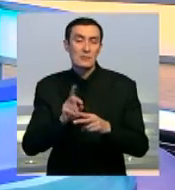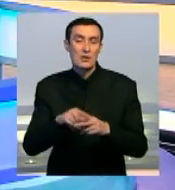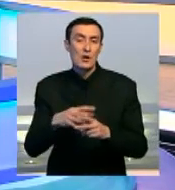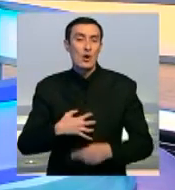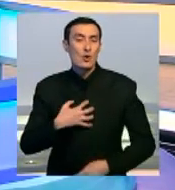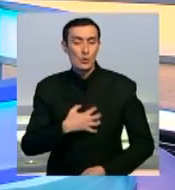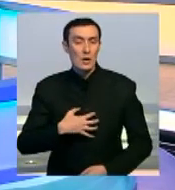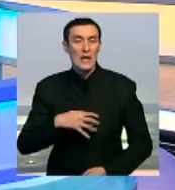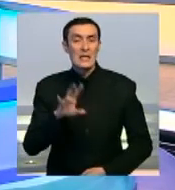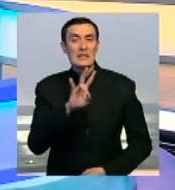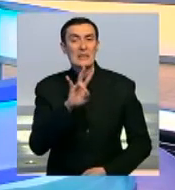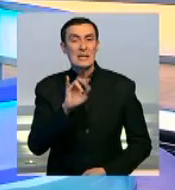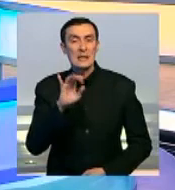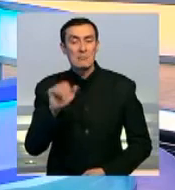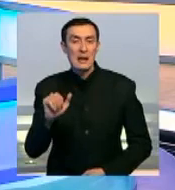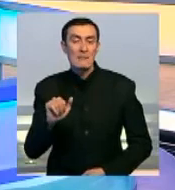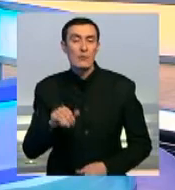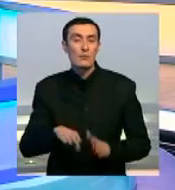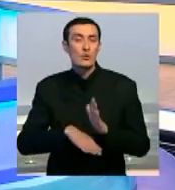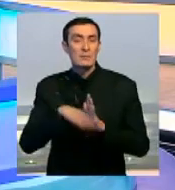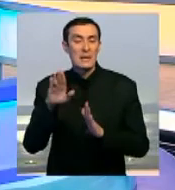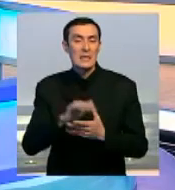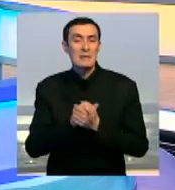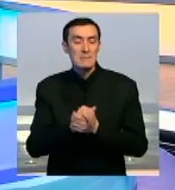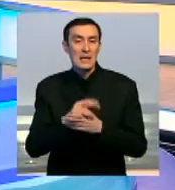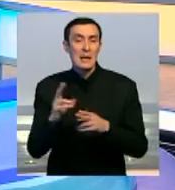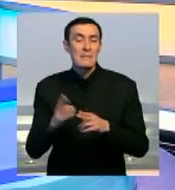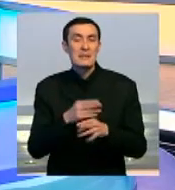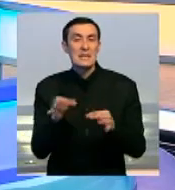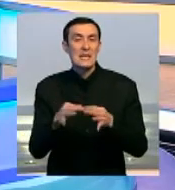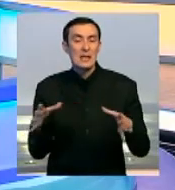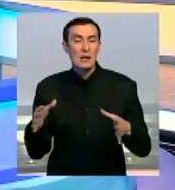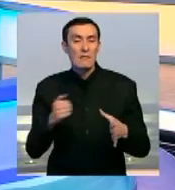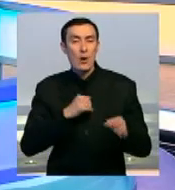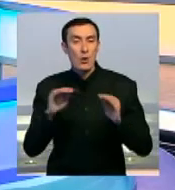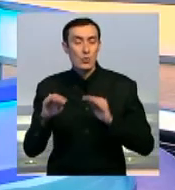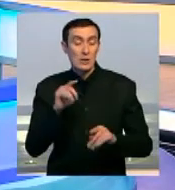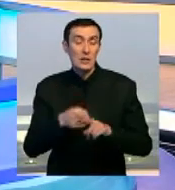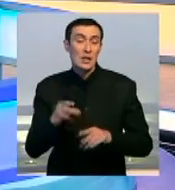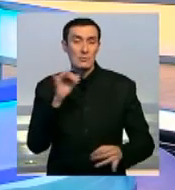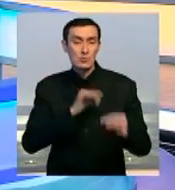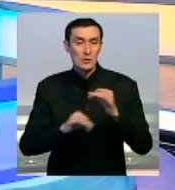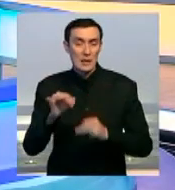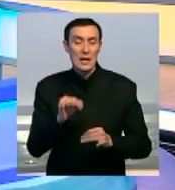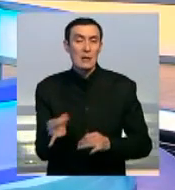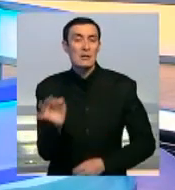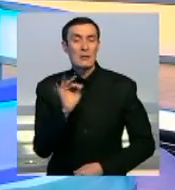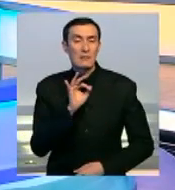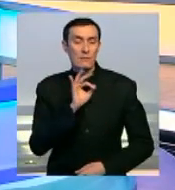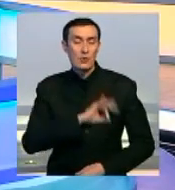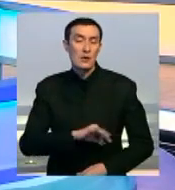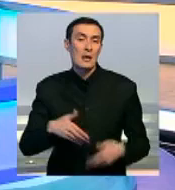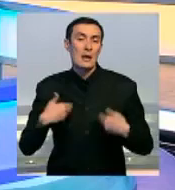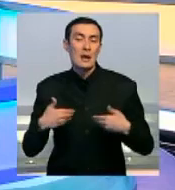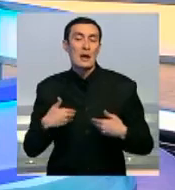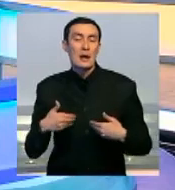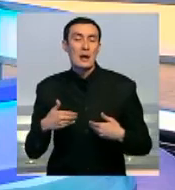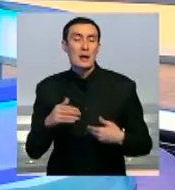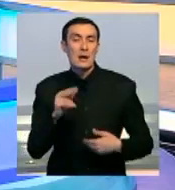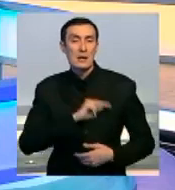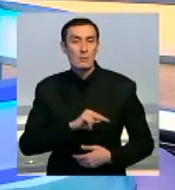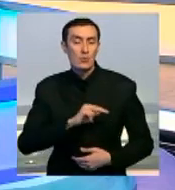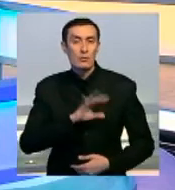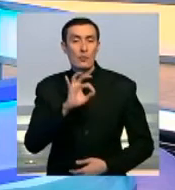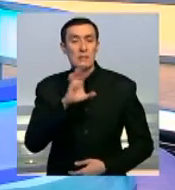президента Назарбаева в укреплении мира без ядерного оружия. Собеседники обсудили плодотворное взаимодействие двух стран в ООН и ОБСЕ, а